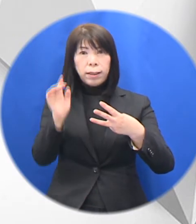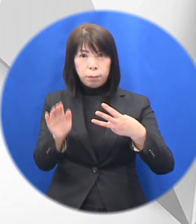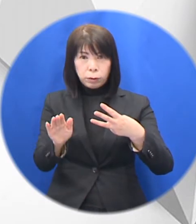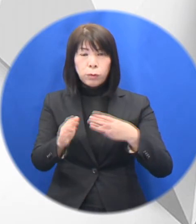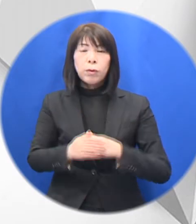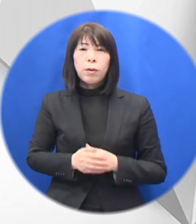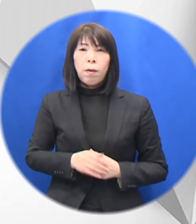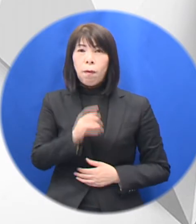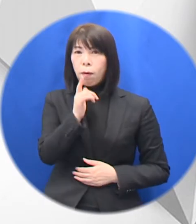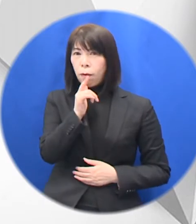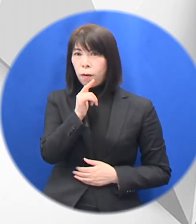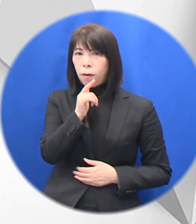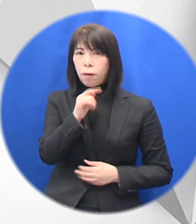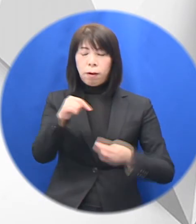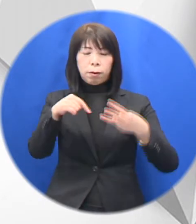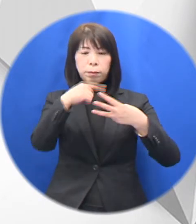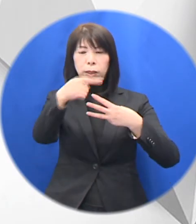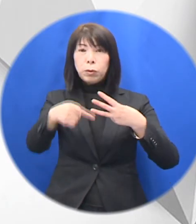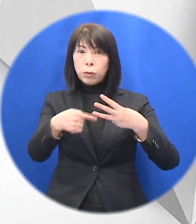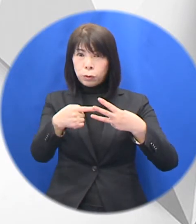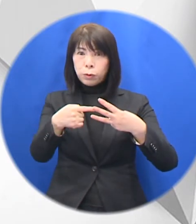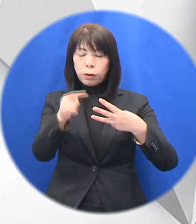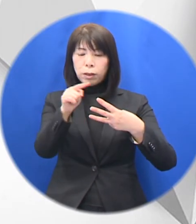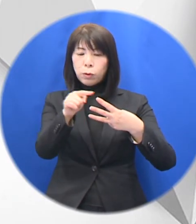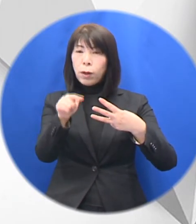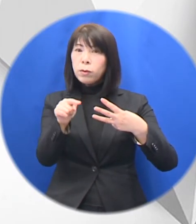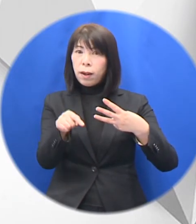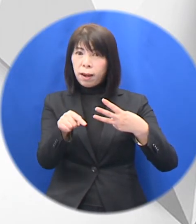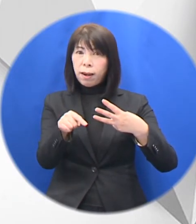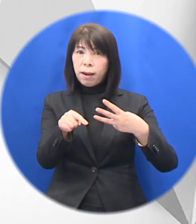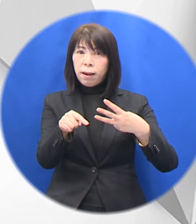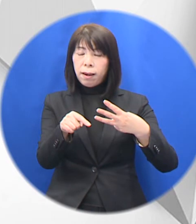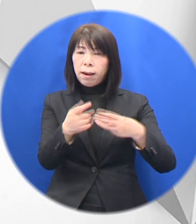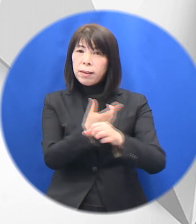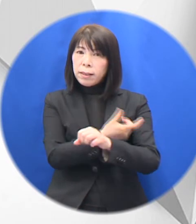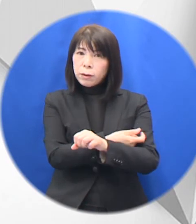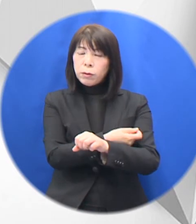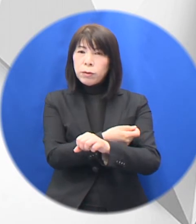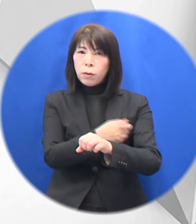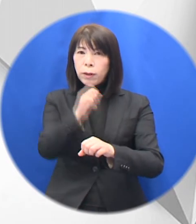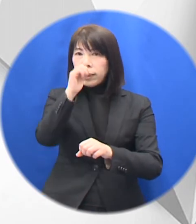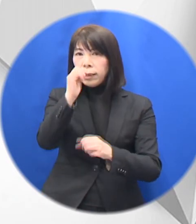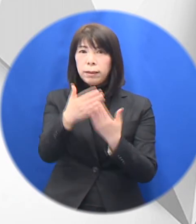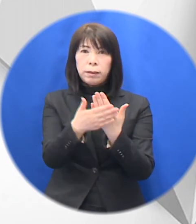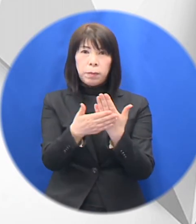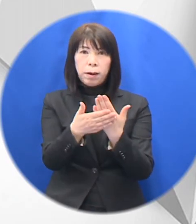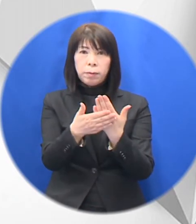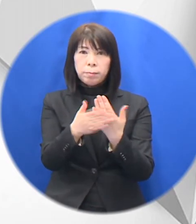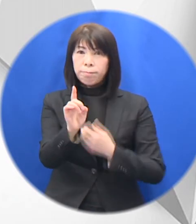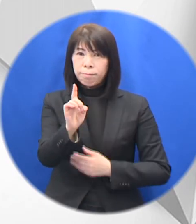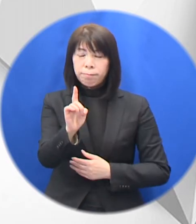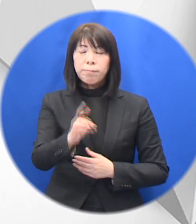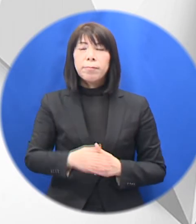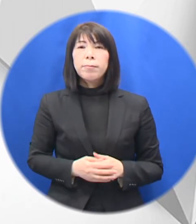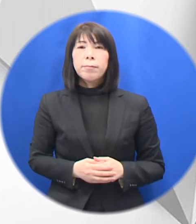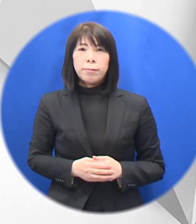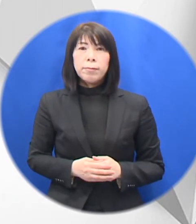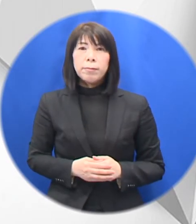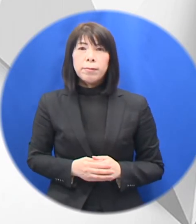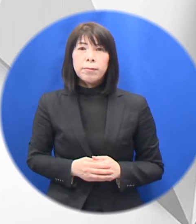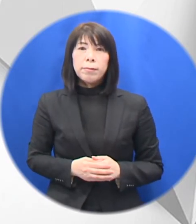なるほど、3つの方法、それぞれのこの接種のメリット、いいところはどんなことでしょう